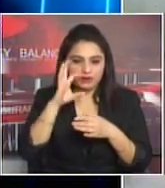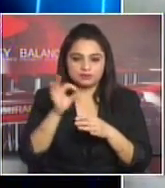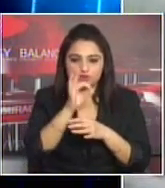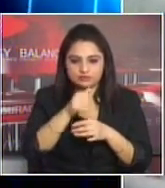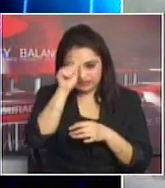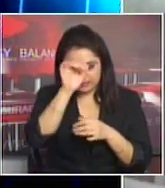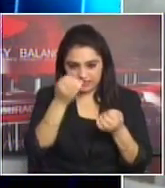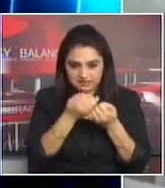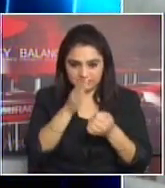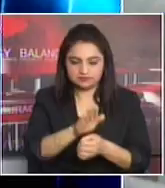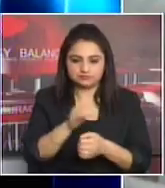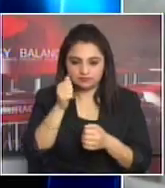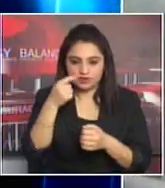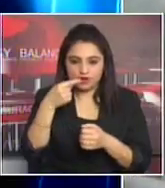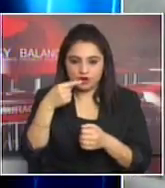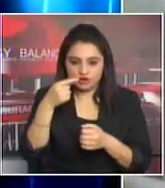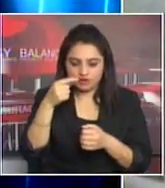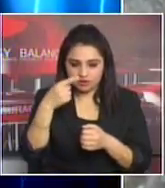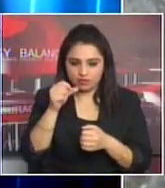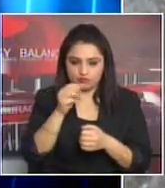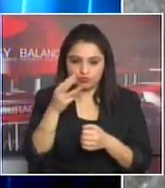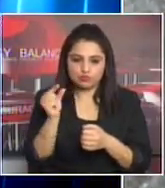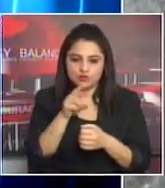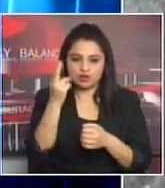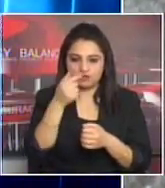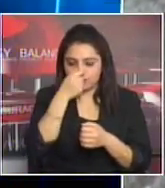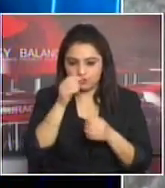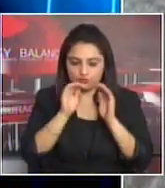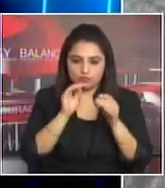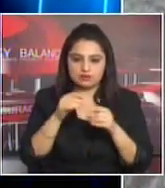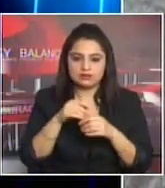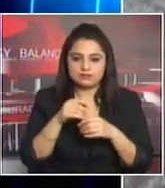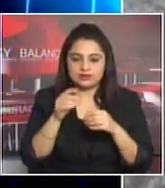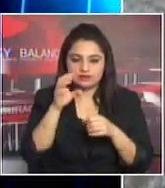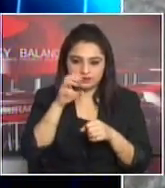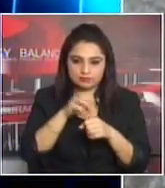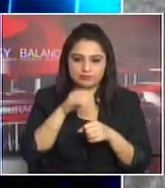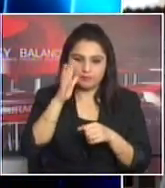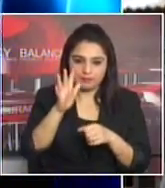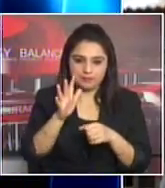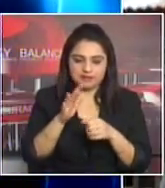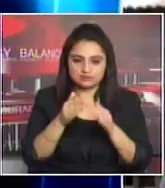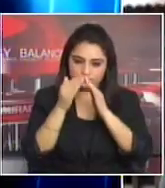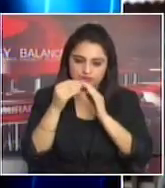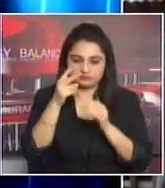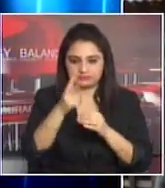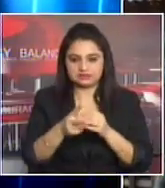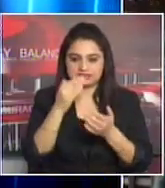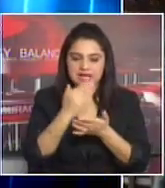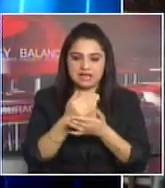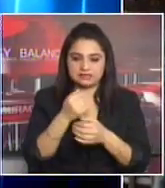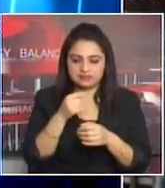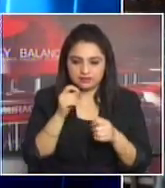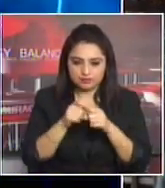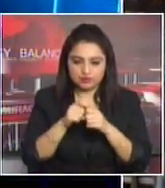छ। अन्नपूर्ण गाउँपालिका 5 सिखको गाविस भवन अझै पनि अत्कल्चो अवस्थामा छ। ठेकेदार कम्पनीले